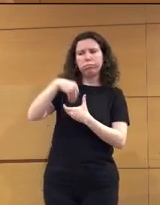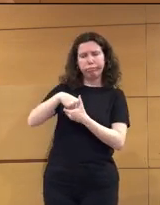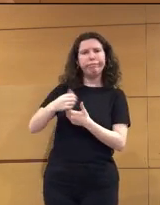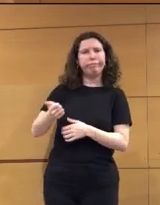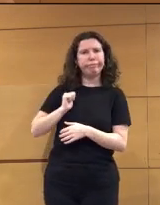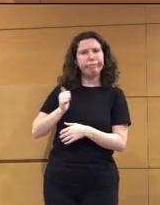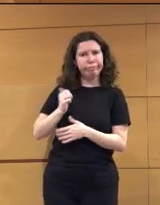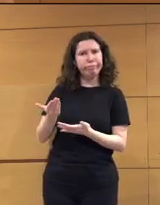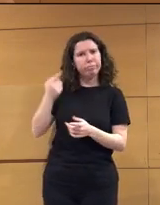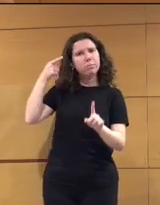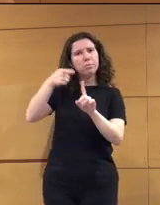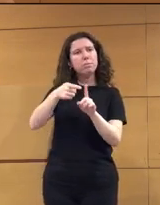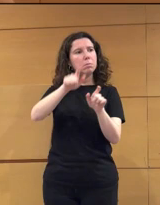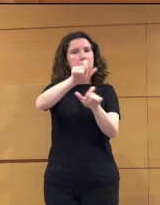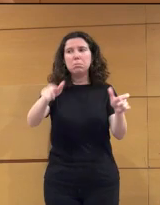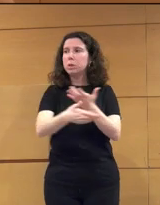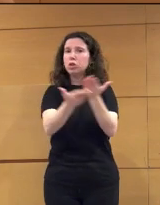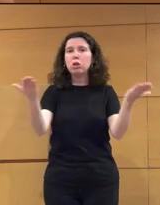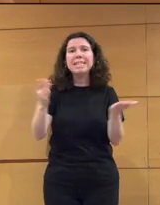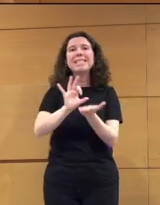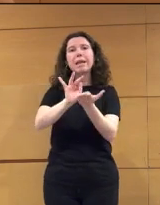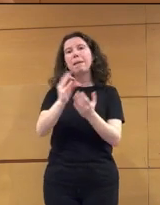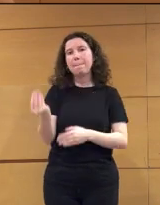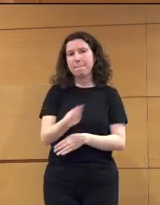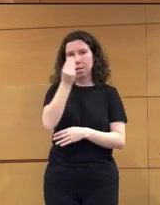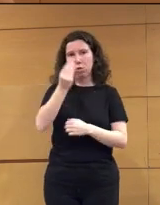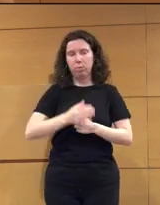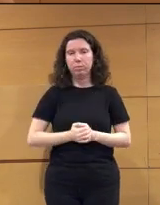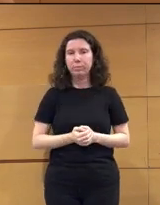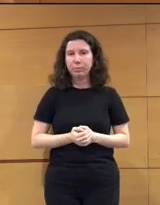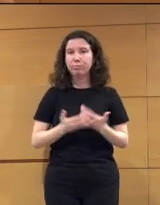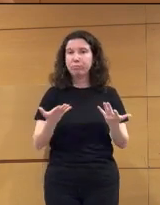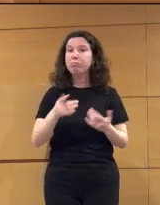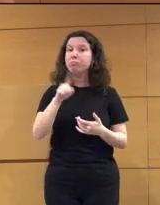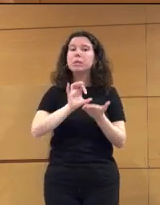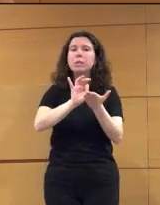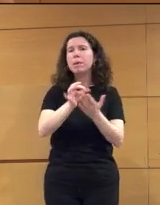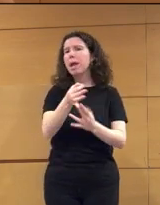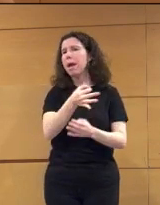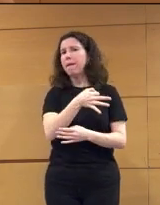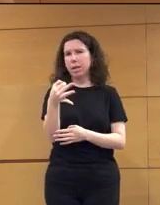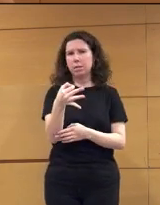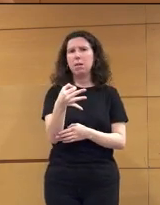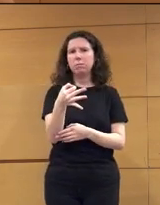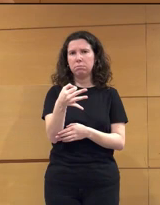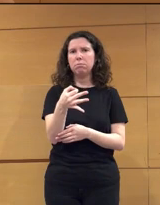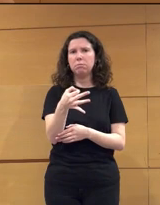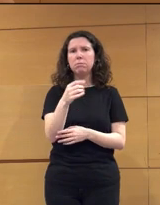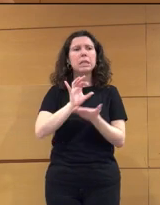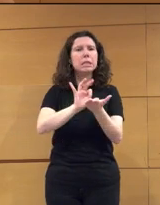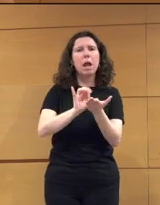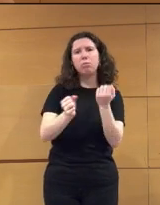doncs, un millor servei a la ciutadania. Millors serveis, serveis més eficients, serveis més